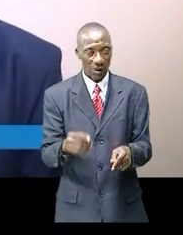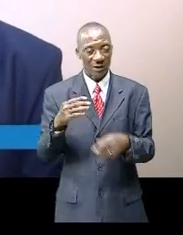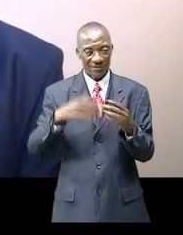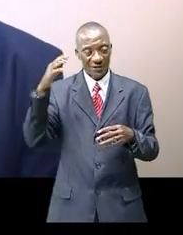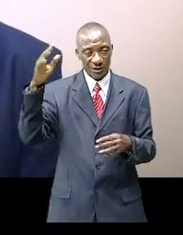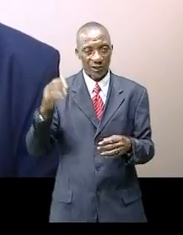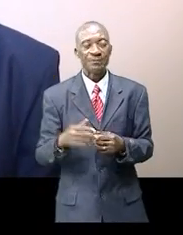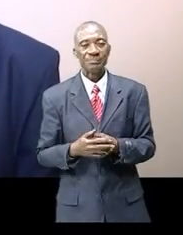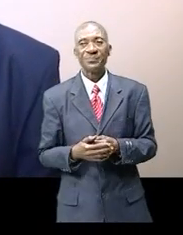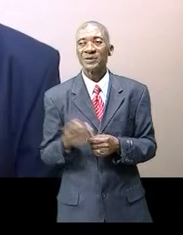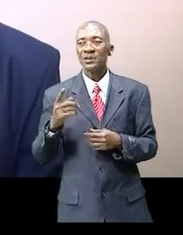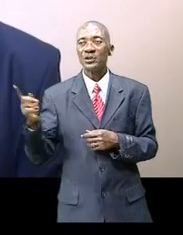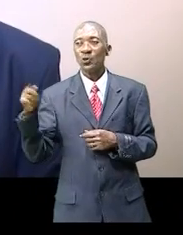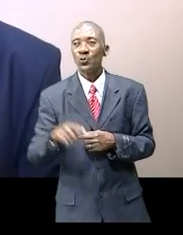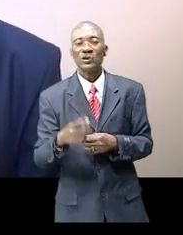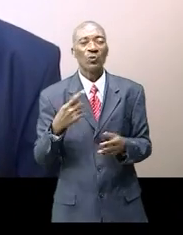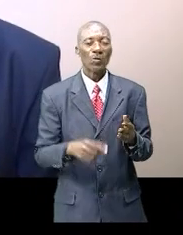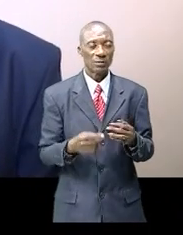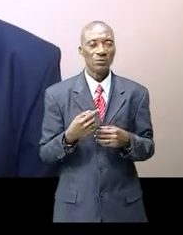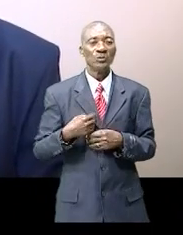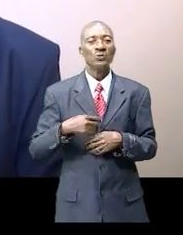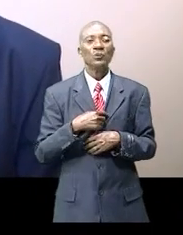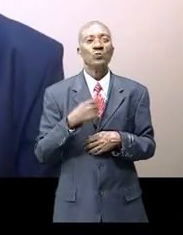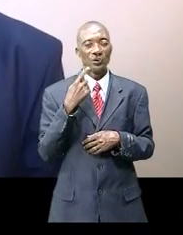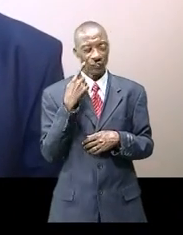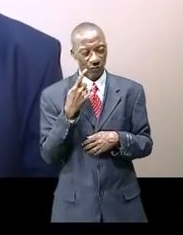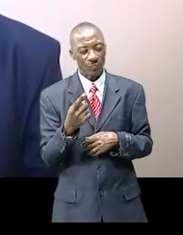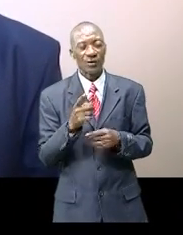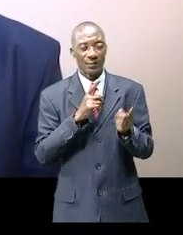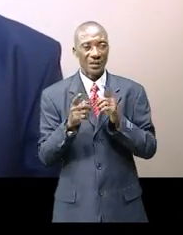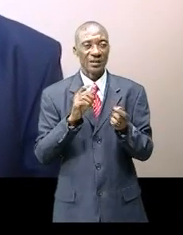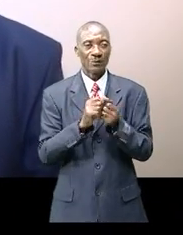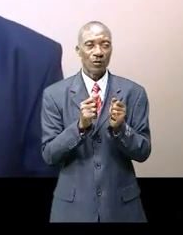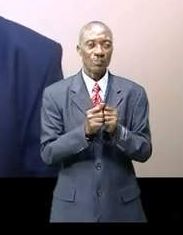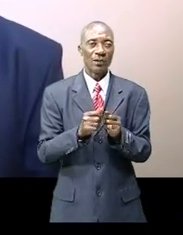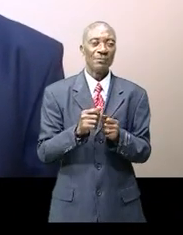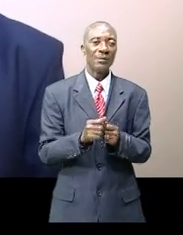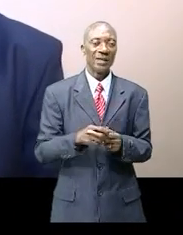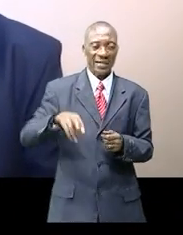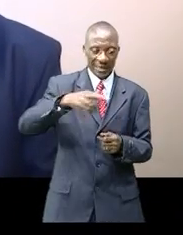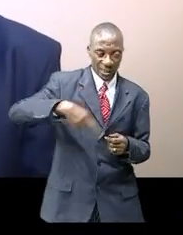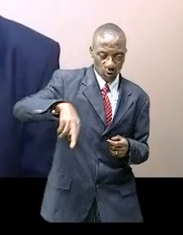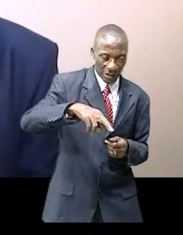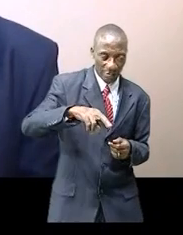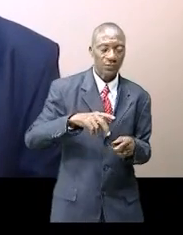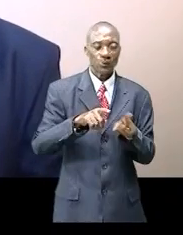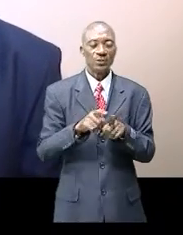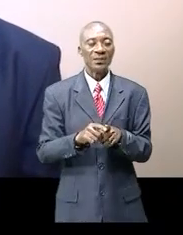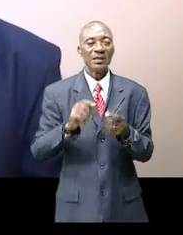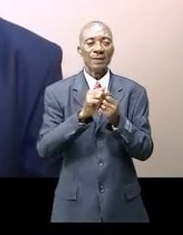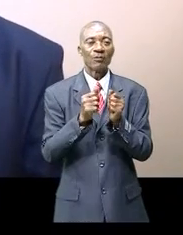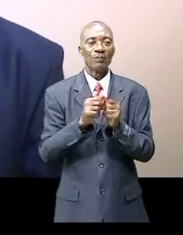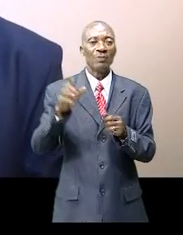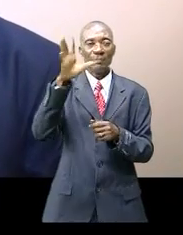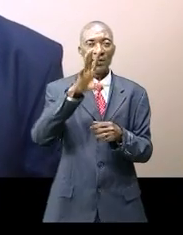questions régionales et africaines. Les relations entre les deux pays sont au beau fixe.